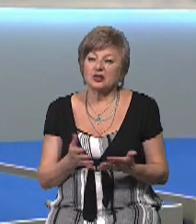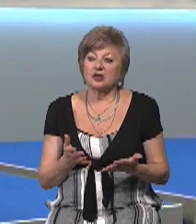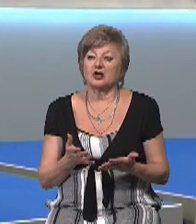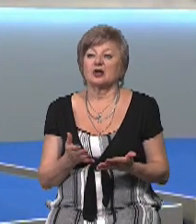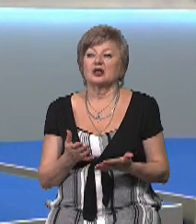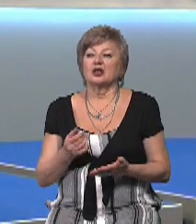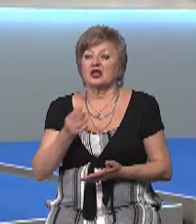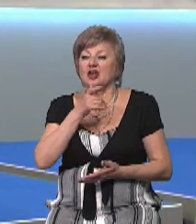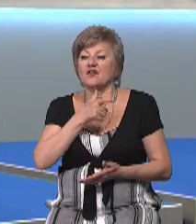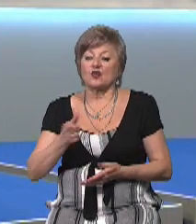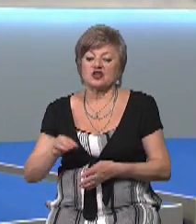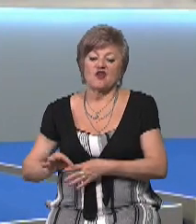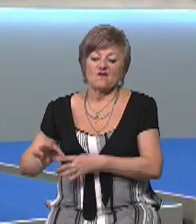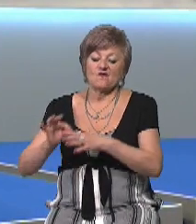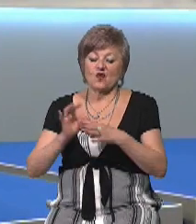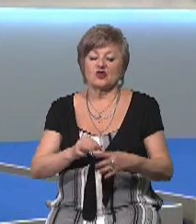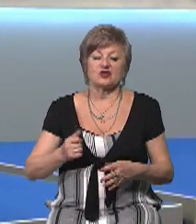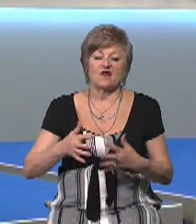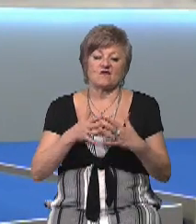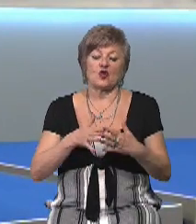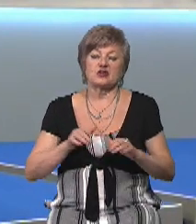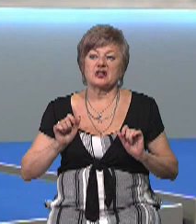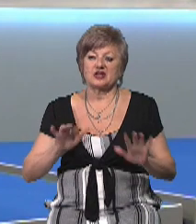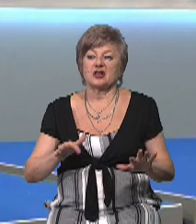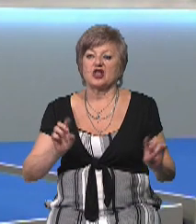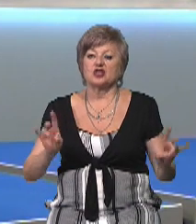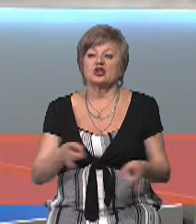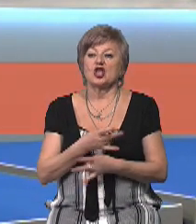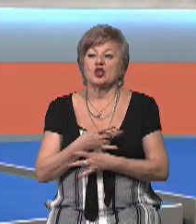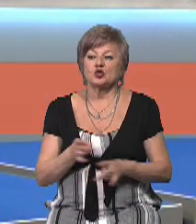час ведення військових дій не потрібно, відповідно,